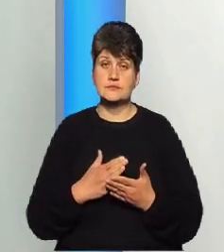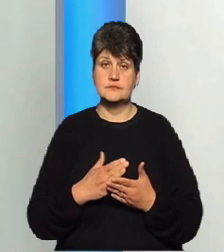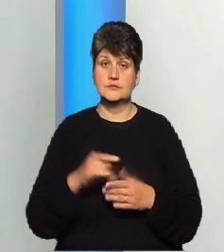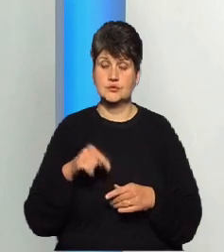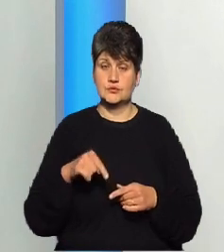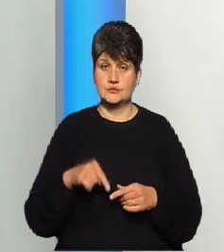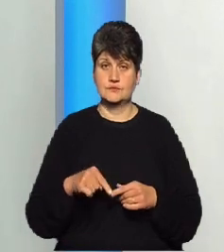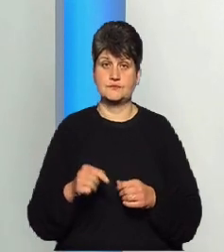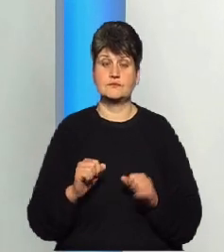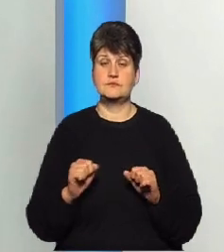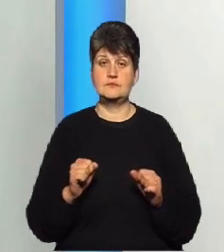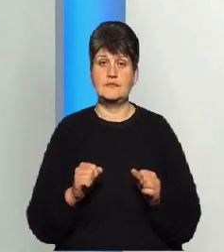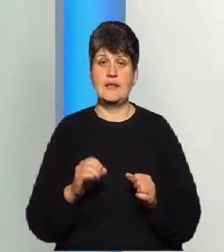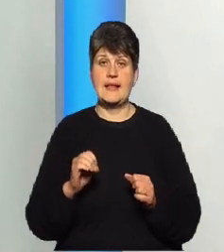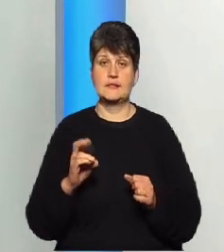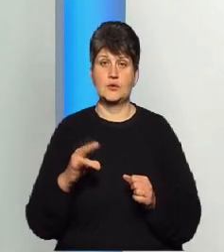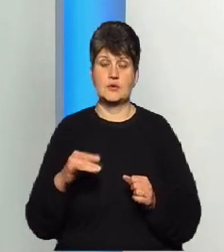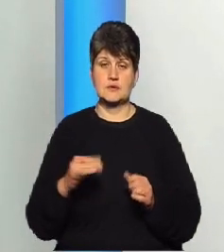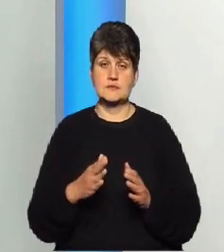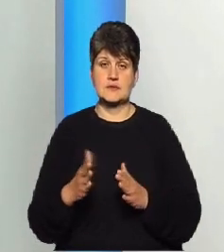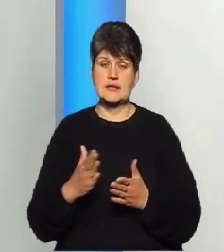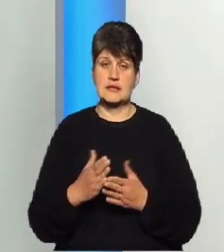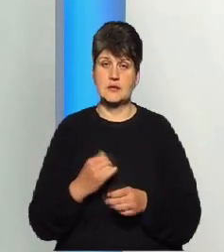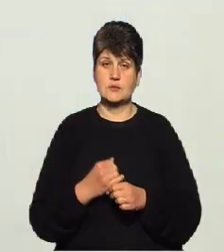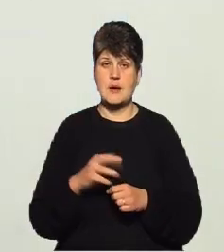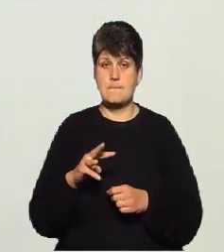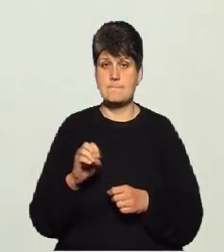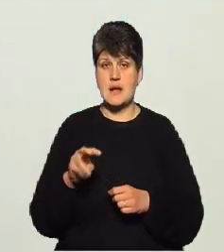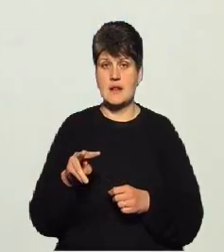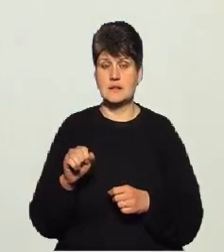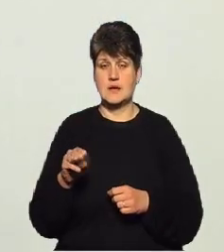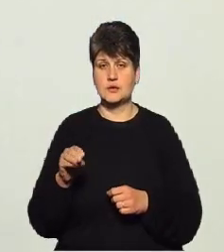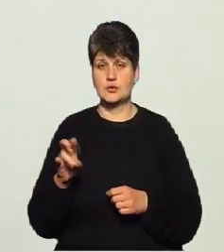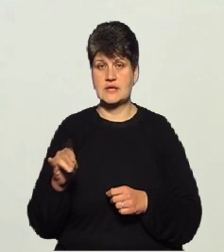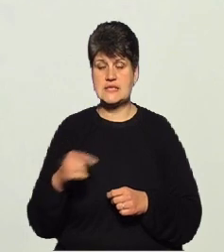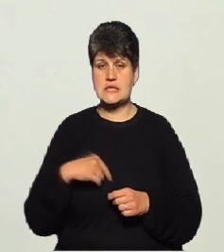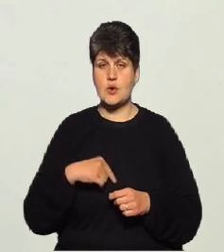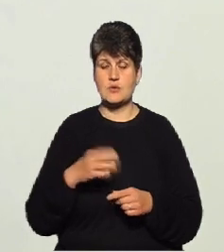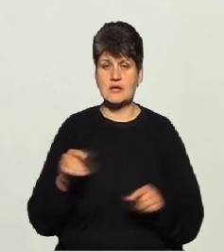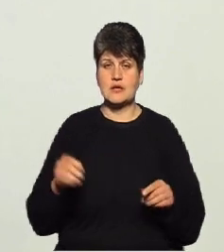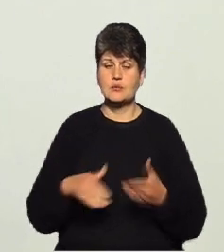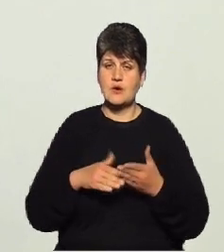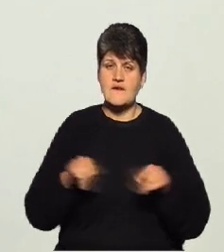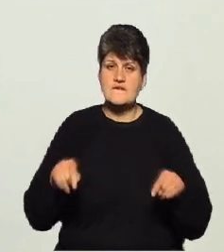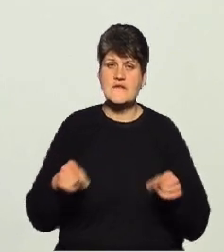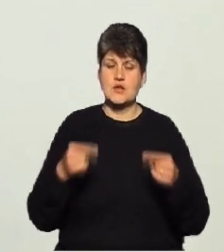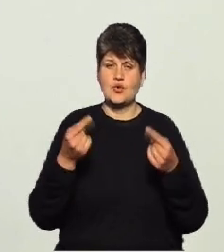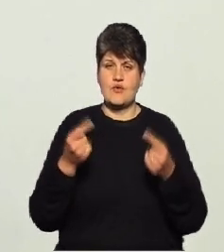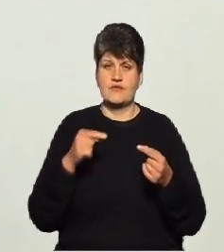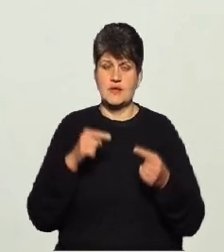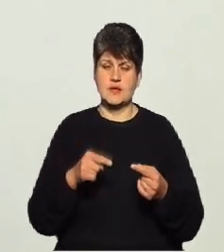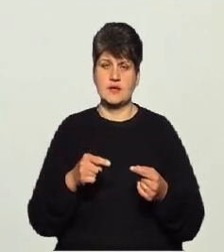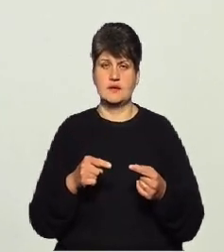ендокринної регуляції, є вироблення мелатоніну. Це гормон, який сприяє відновленню організму, він є антиоксидантний, функції